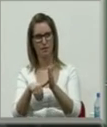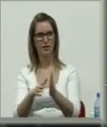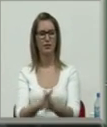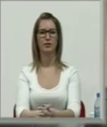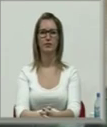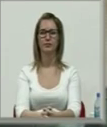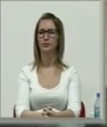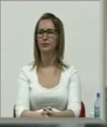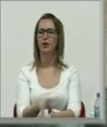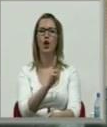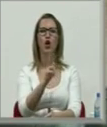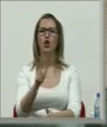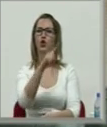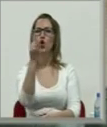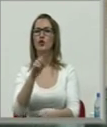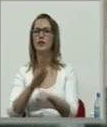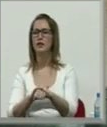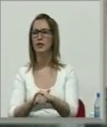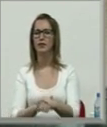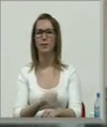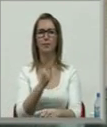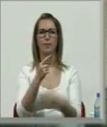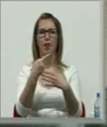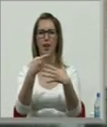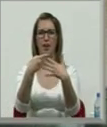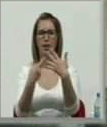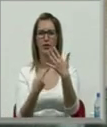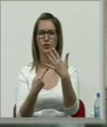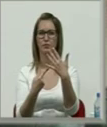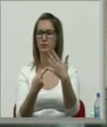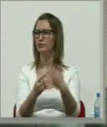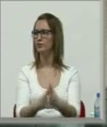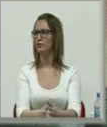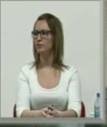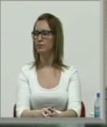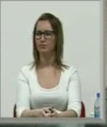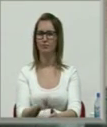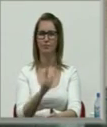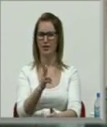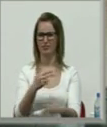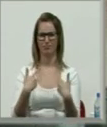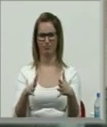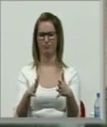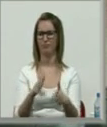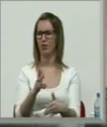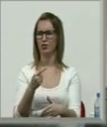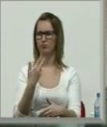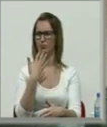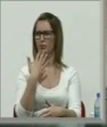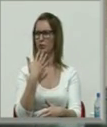Proszę o podniesienie ręki i naciśnięcie przycisku. Dziękuję bardzo. Kto jest przeciw? Dziękuję bardzo. Kto się